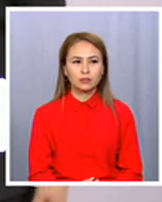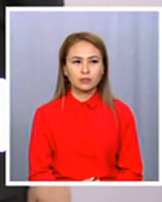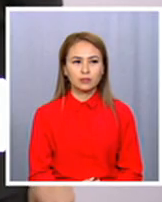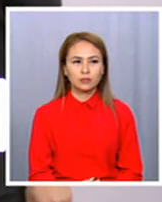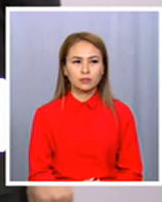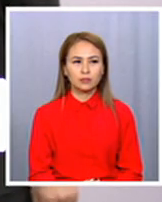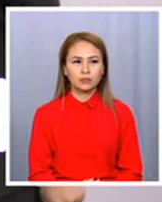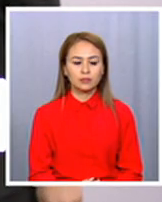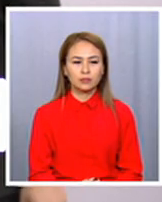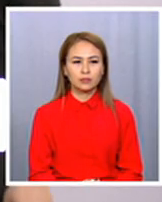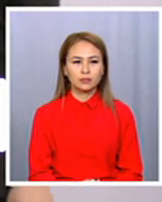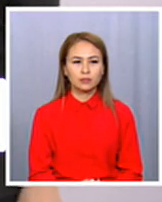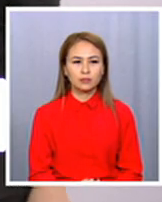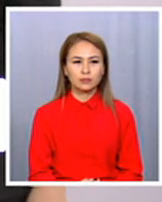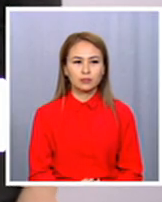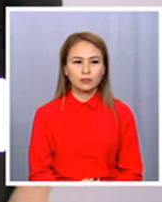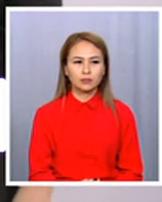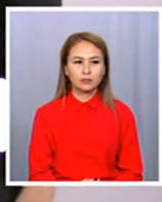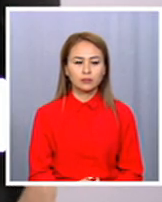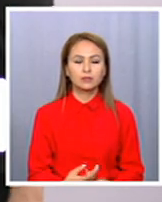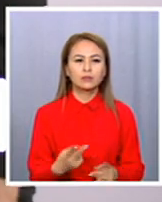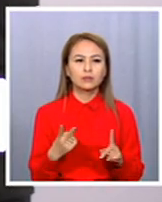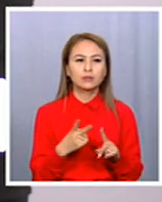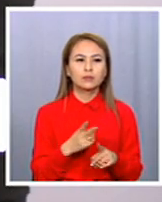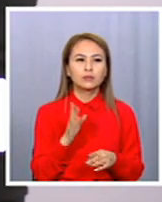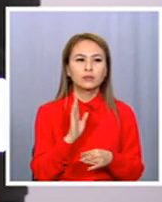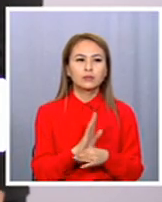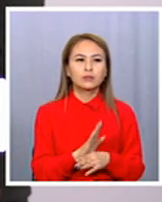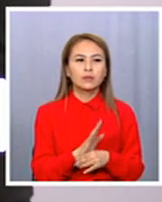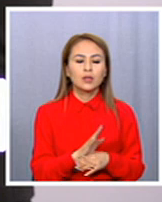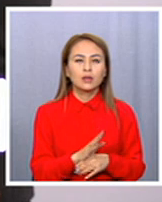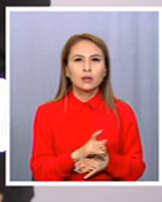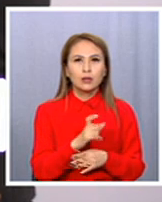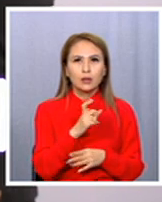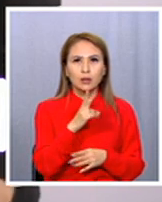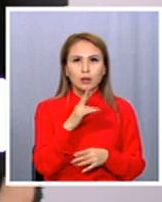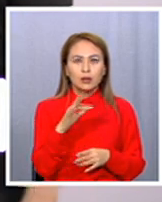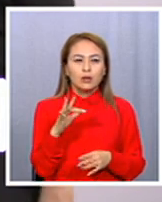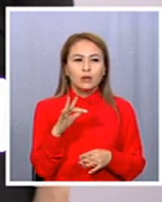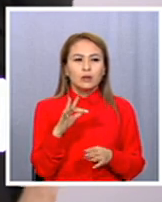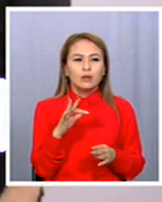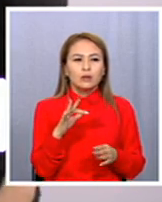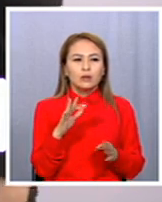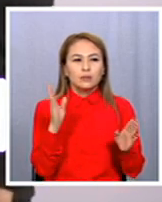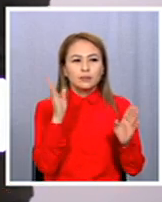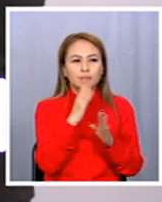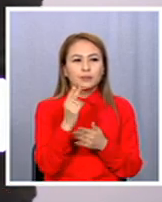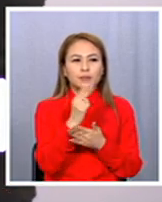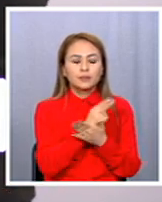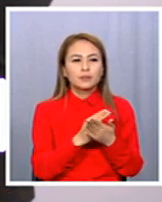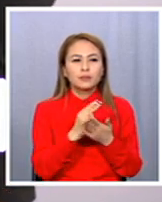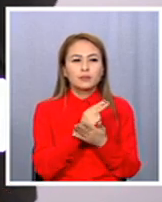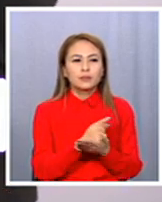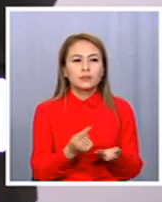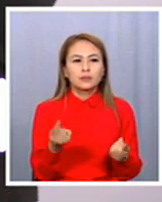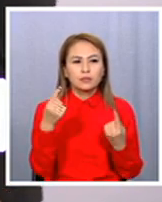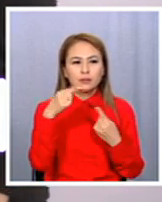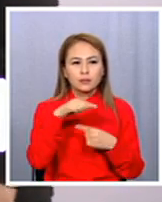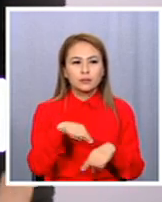Балалар, енді екінші тапсырманы орындап көрейік. Екінші тапсырмада сіздерге экожүйелердің